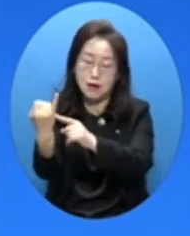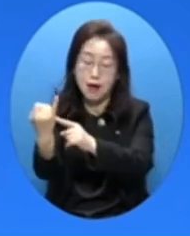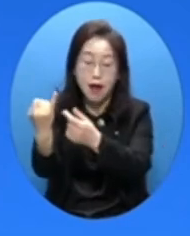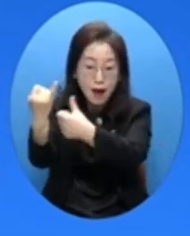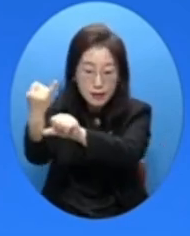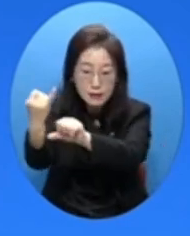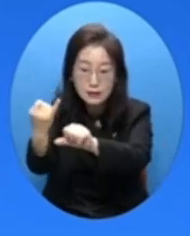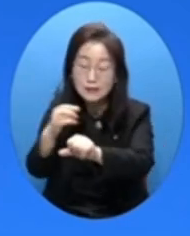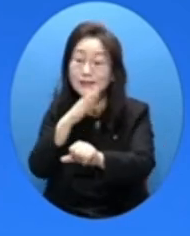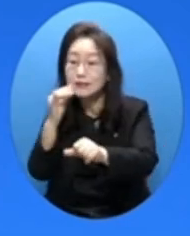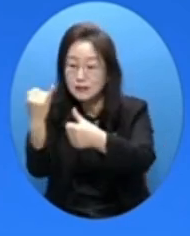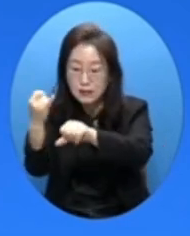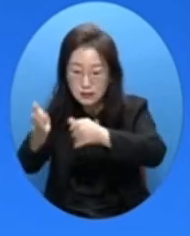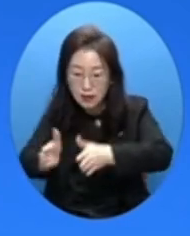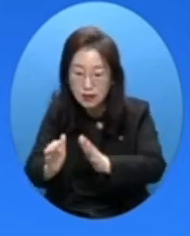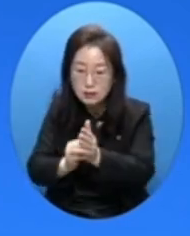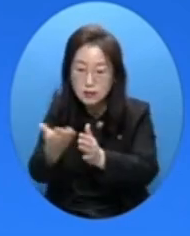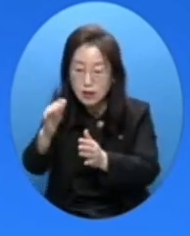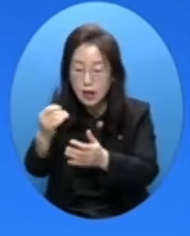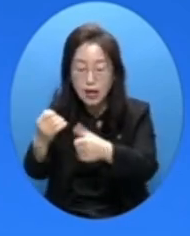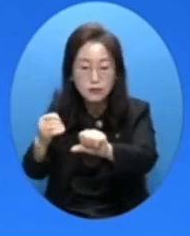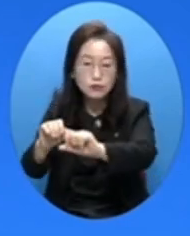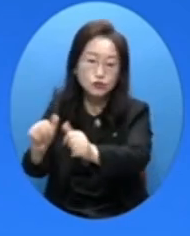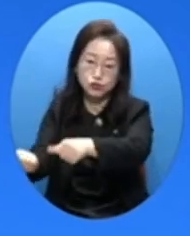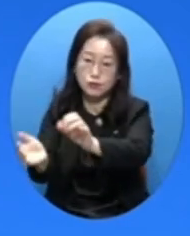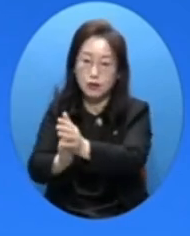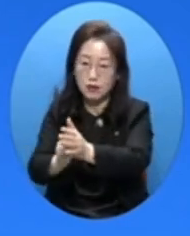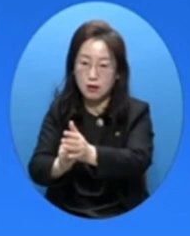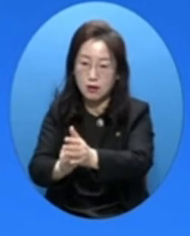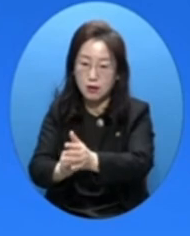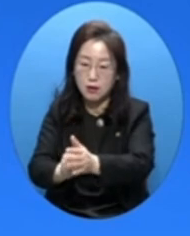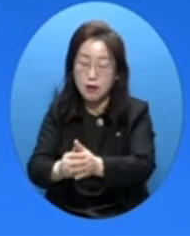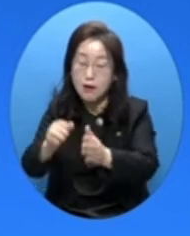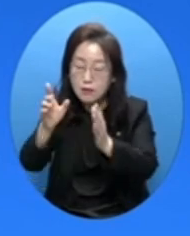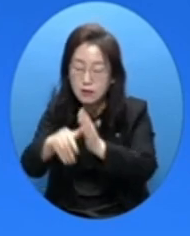엘리사에게 달려가는 것입니다. 왜 우리 가정에 이런